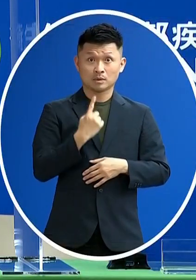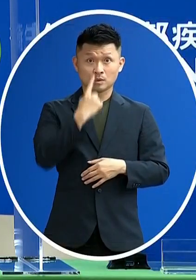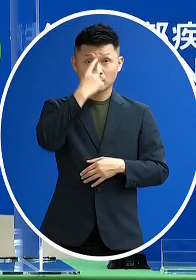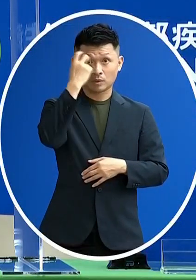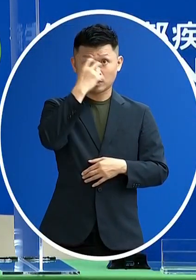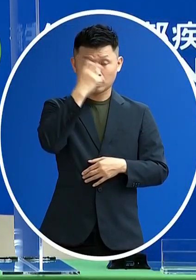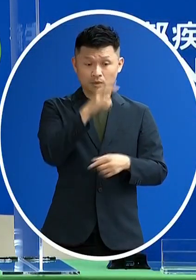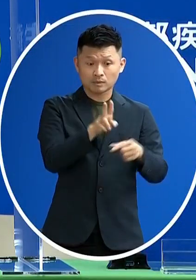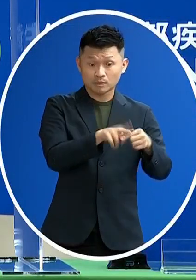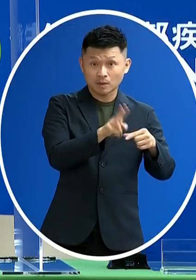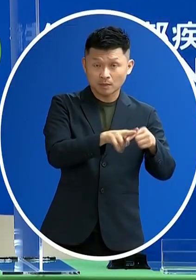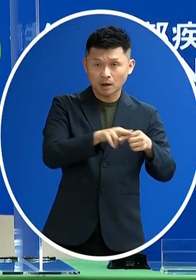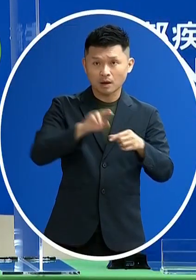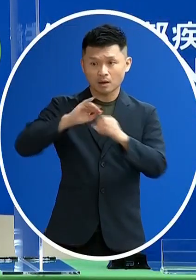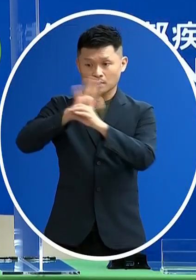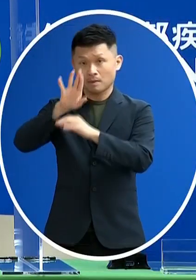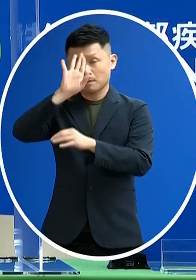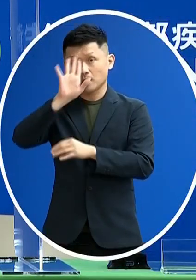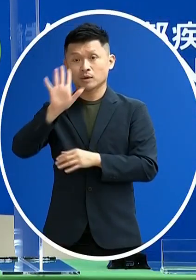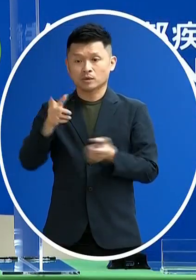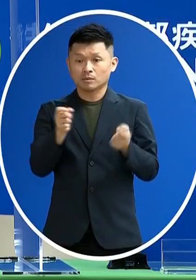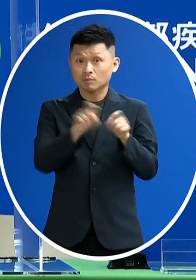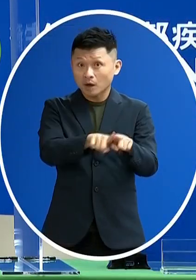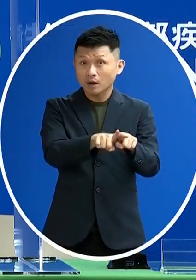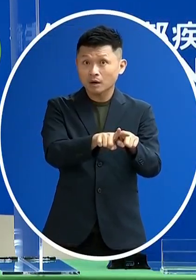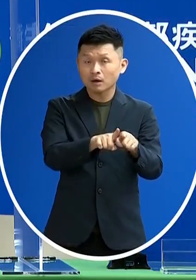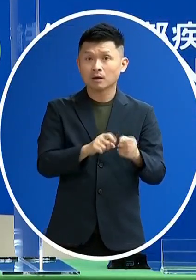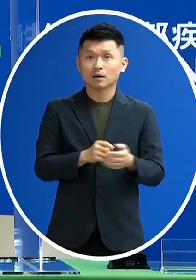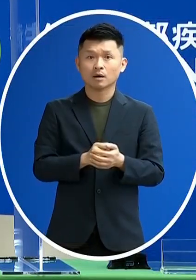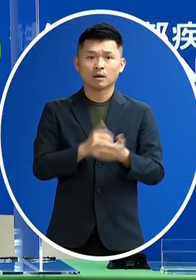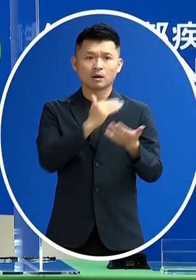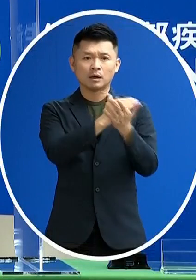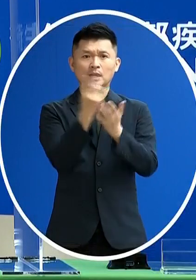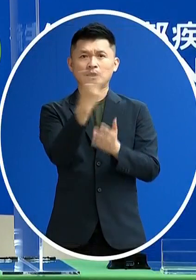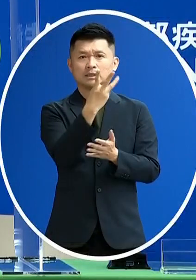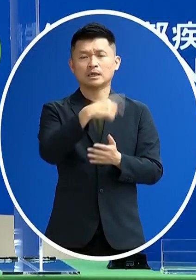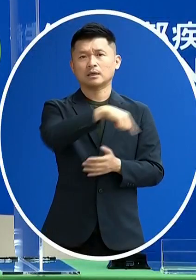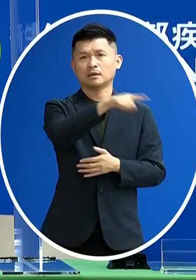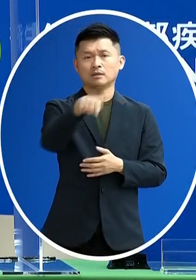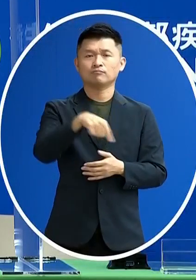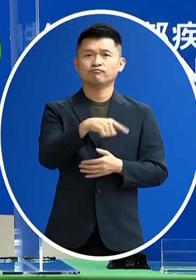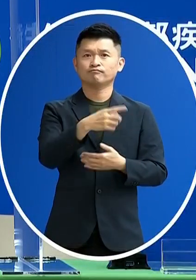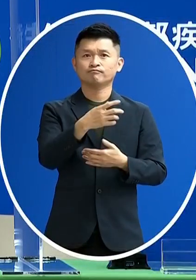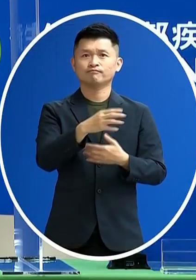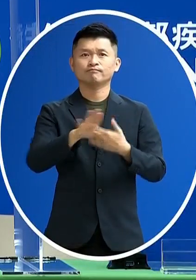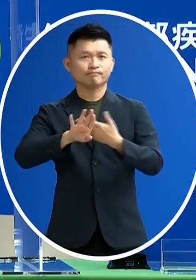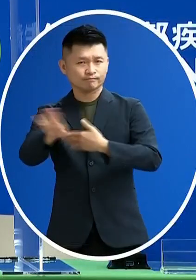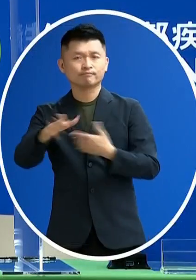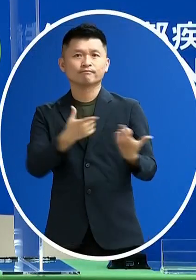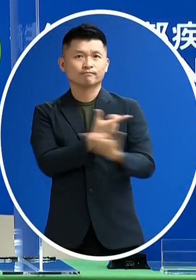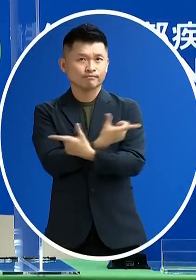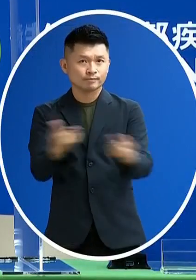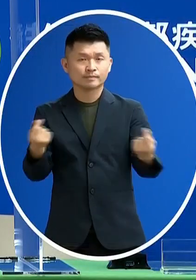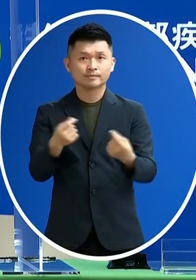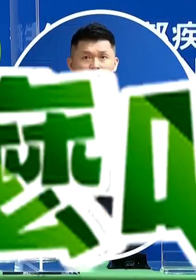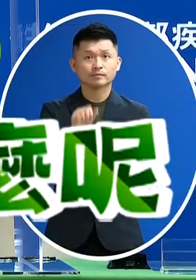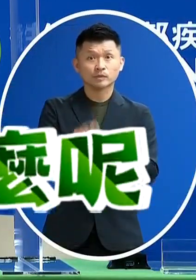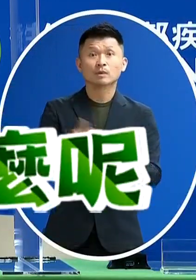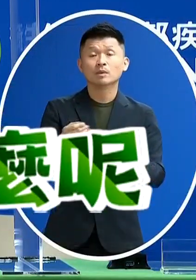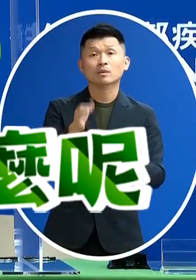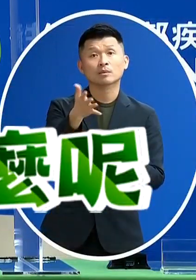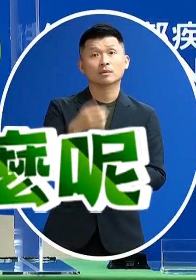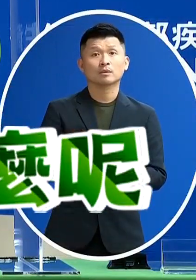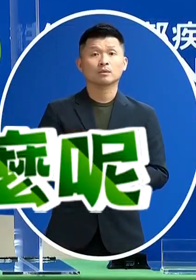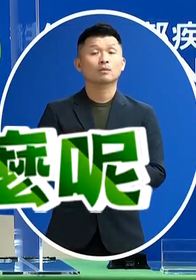同确诊，不要只有这三类人。那想问一下，中央无法实行的原因是什么？没有同意的原因是什么？ 我问说，